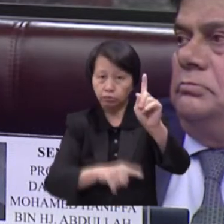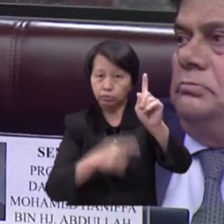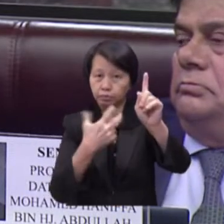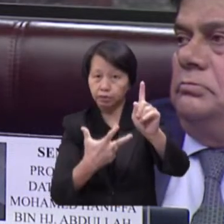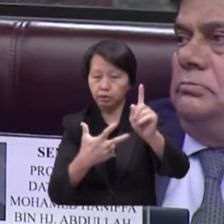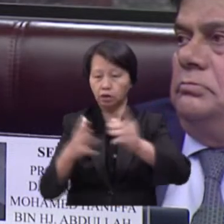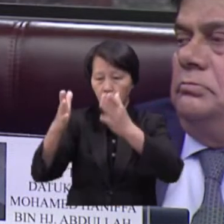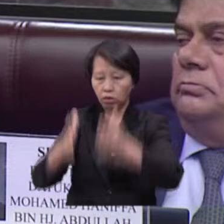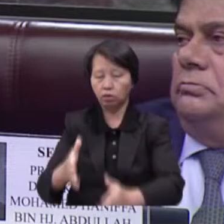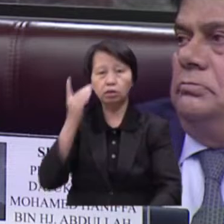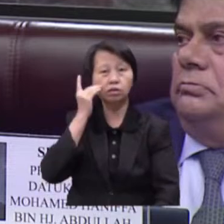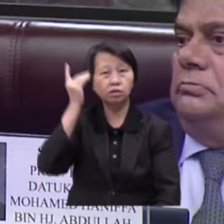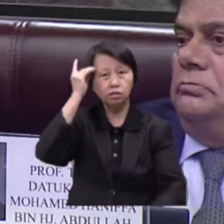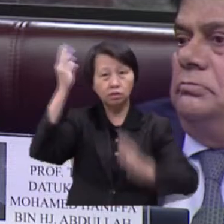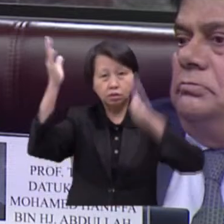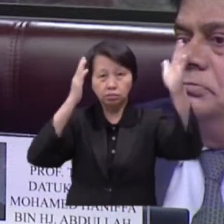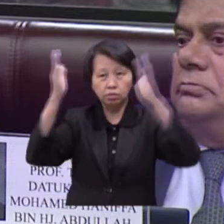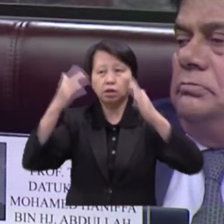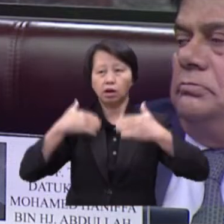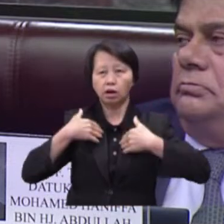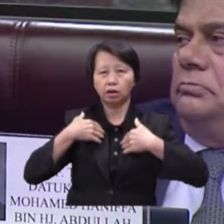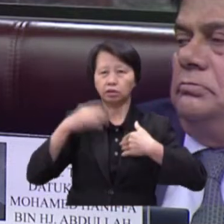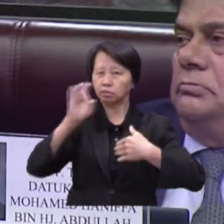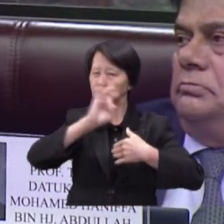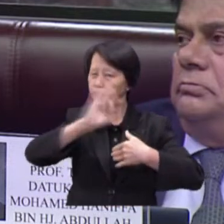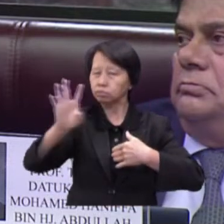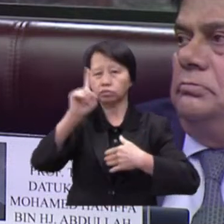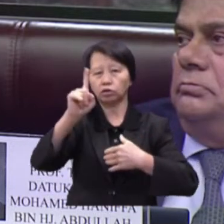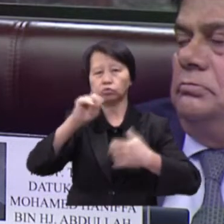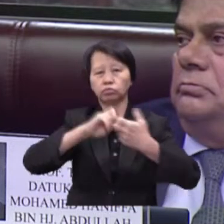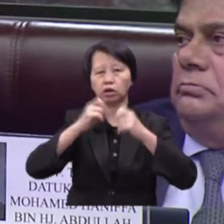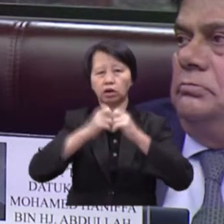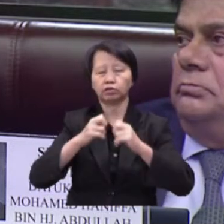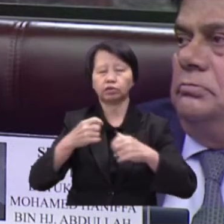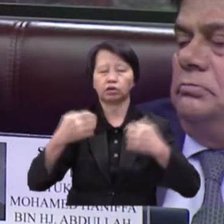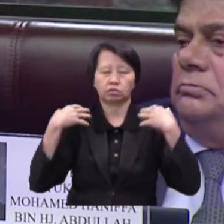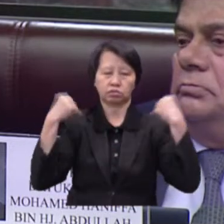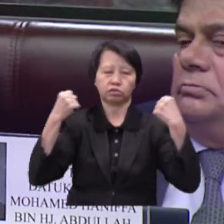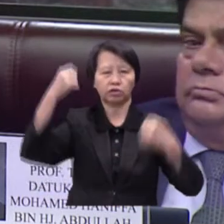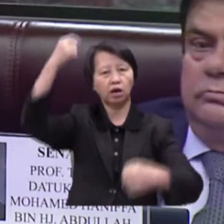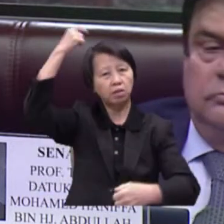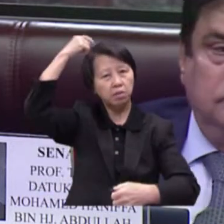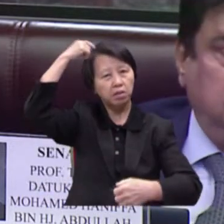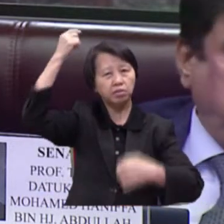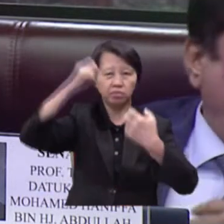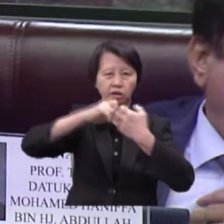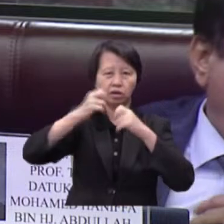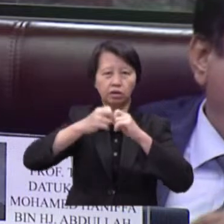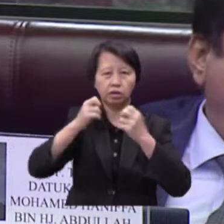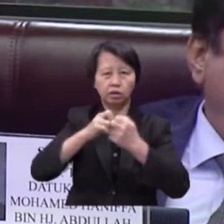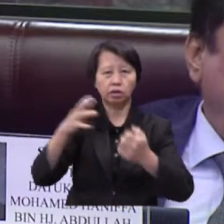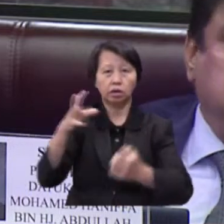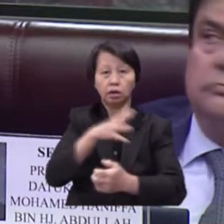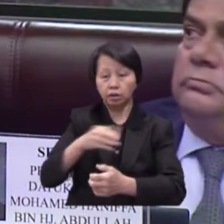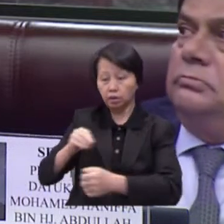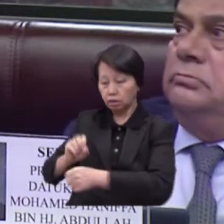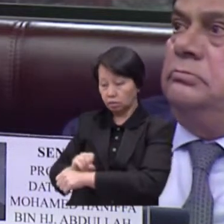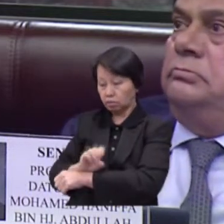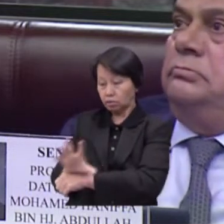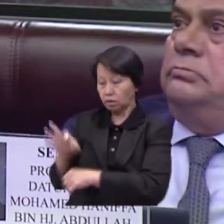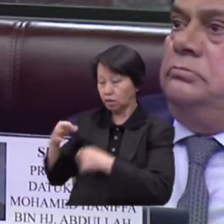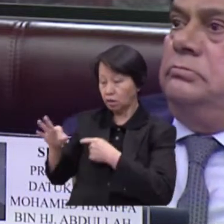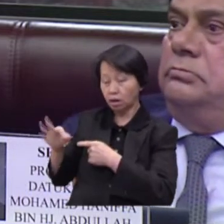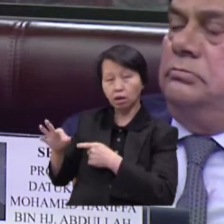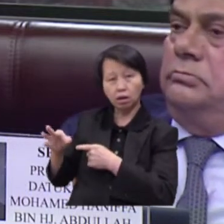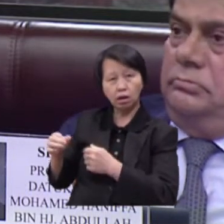daripada orang dewasa di Indonesia mengalami salah satu masalah kesehatan mental malah pandemik komik 19 yang